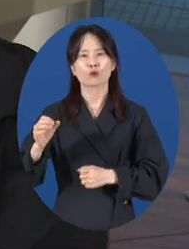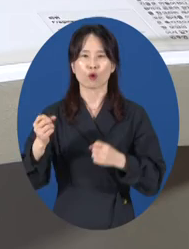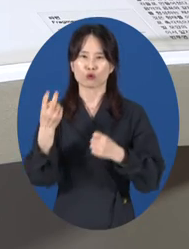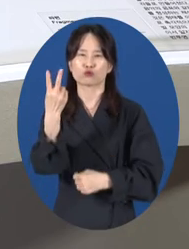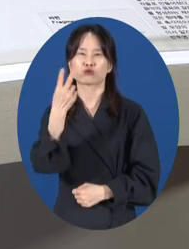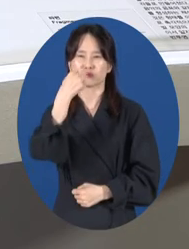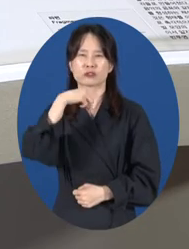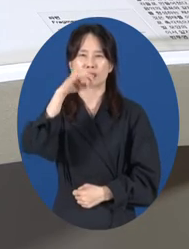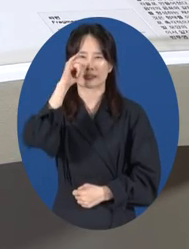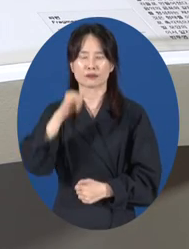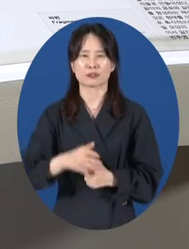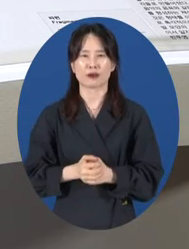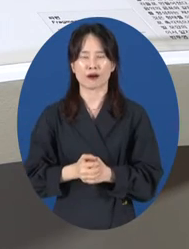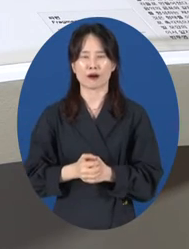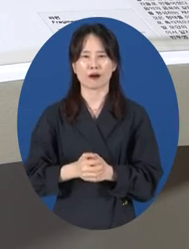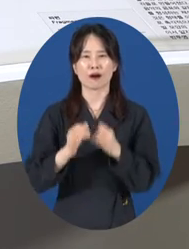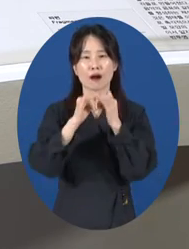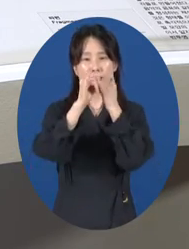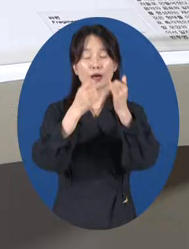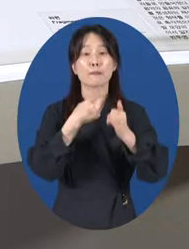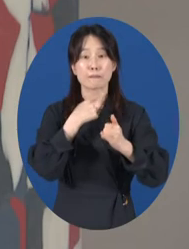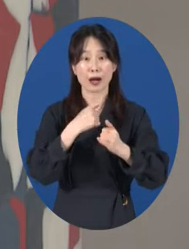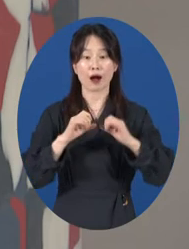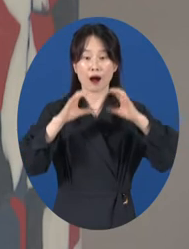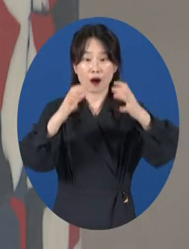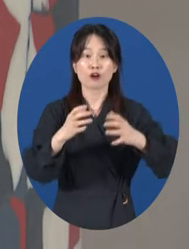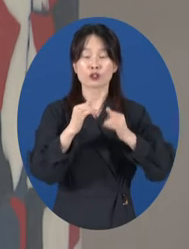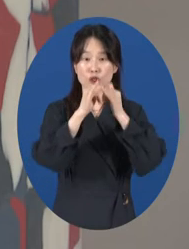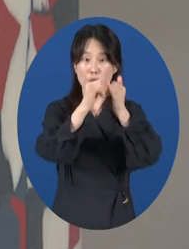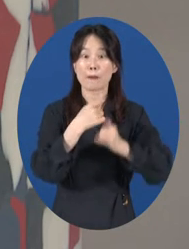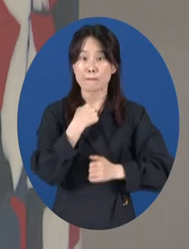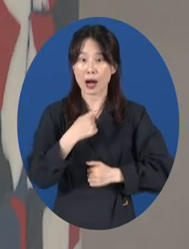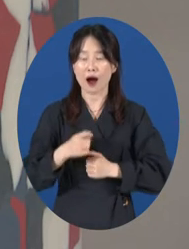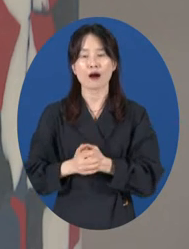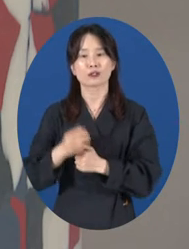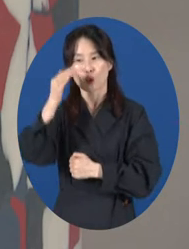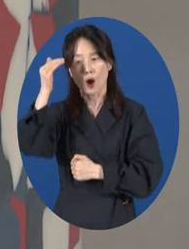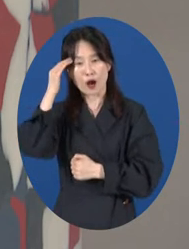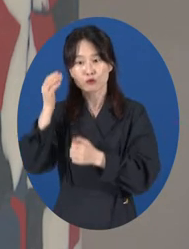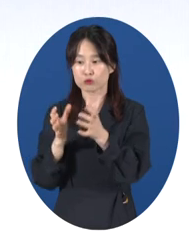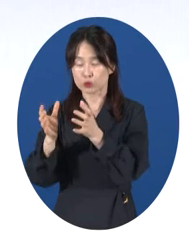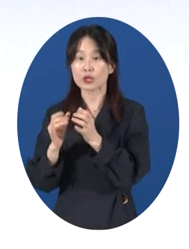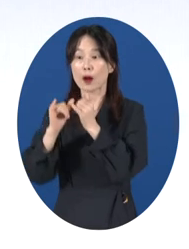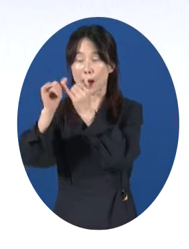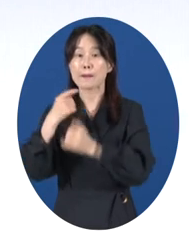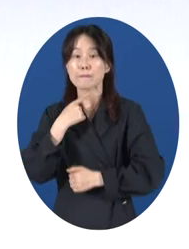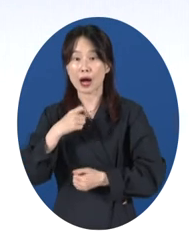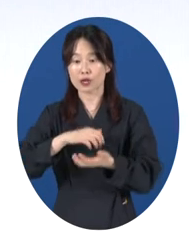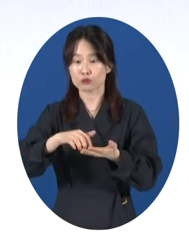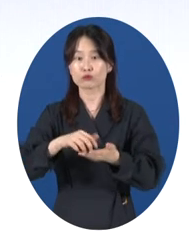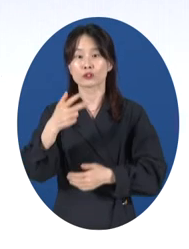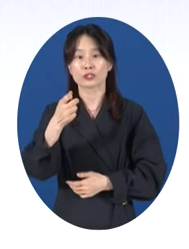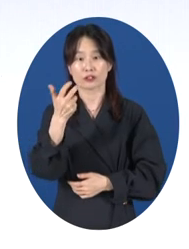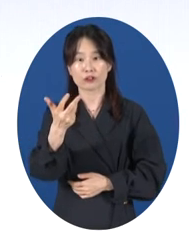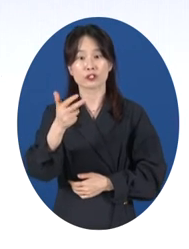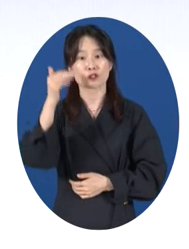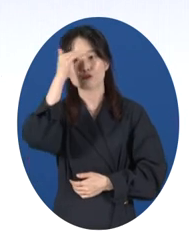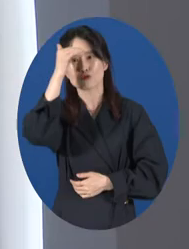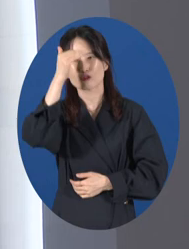주목. 경기세계도자 비엔날레 국제공모전과 아름다운 우리 도자기 공모전 수상작 등 78점을 만나볼 수